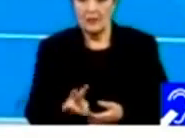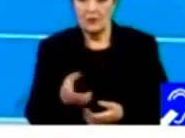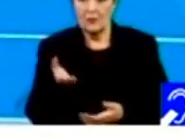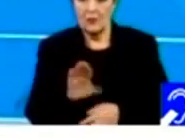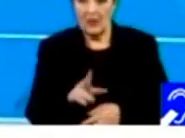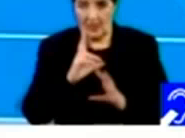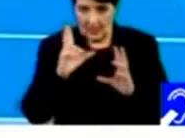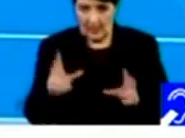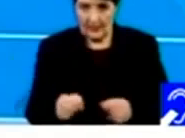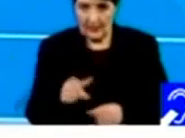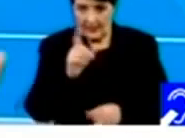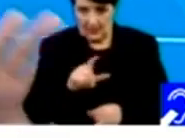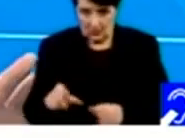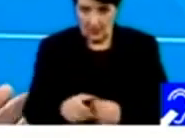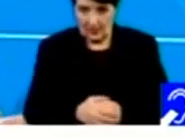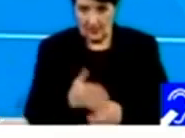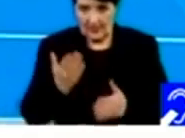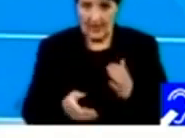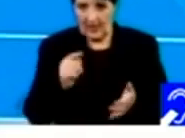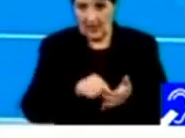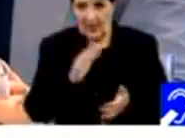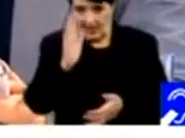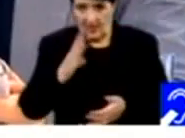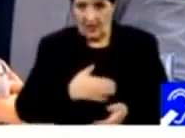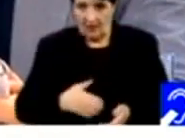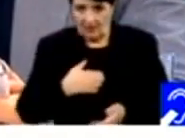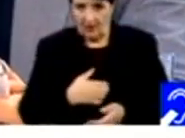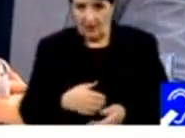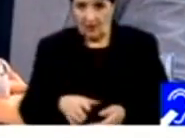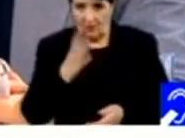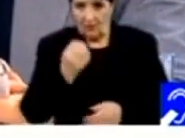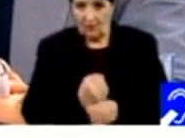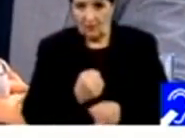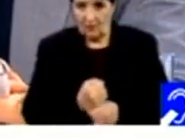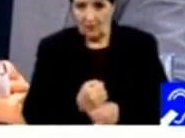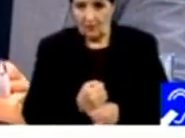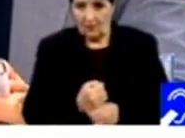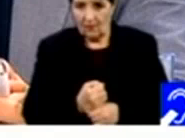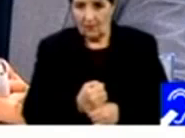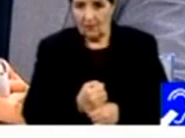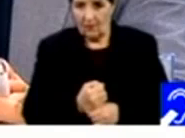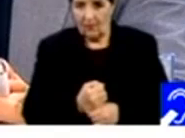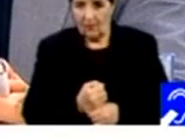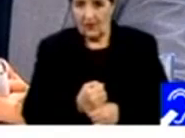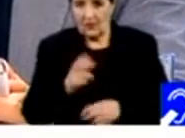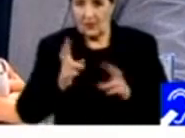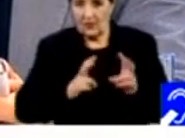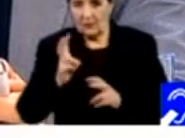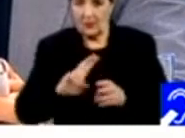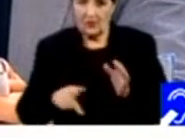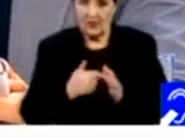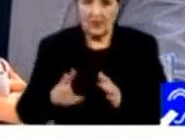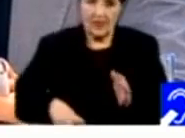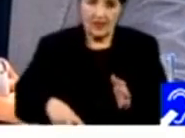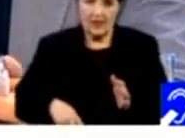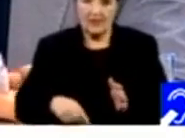le garantați cetățenilor că dacă ajungeți primar, nu o faceți pe mama dumneavoastră șefă la vreo întreprindere municipală, direcție